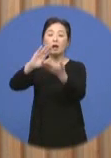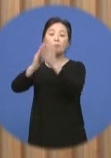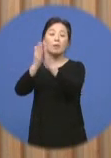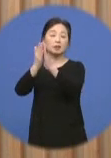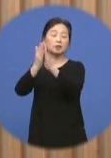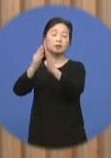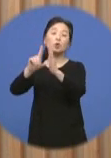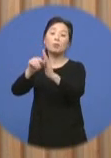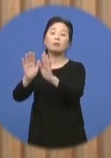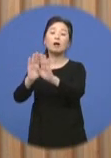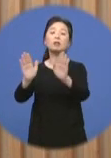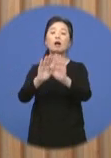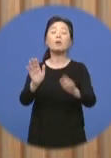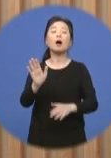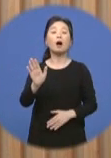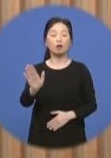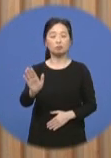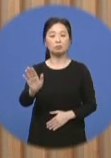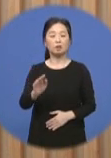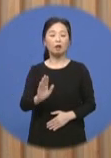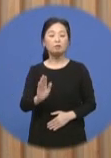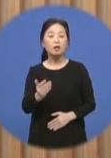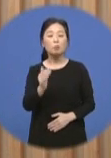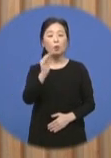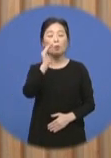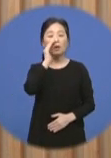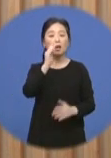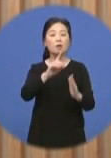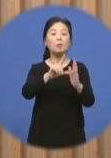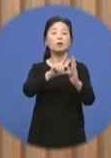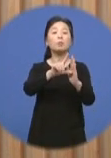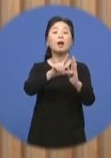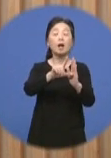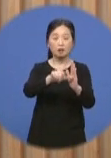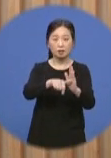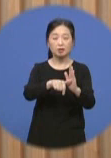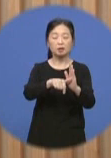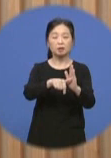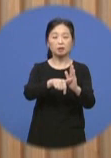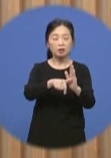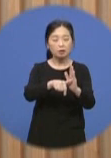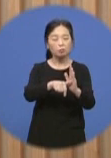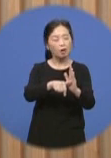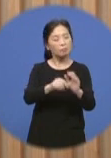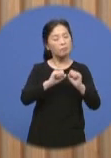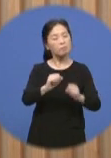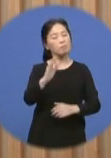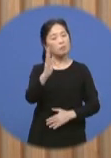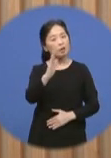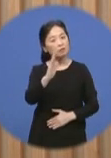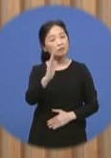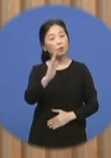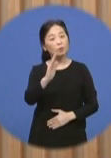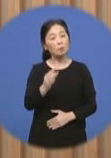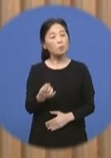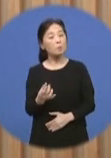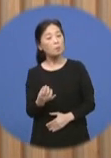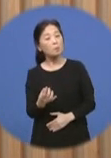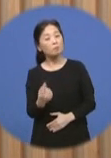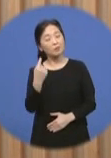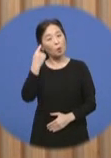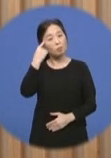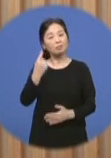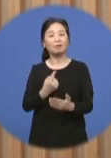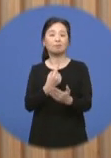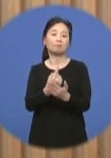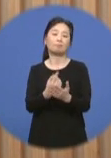和歌山であんまりそういうことがあるっていう話が、そもそも僕は和歌山出身なんですけど、そういうのがあまりなくて、で面白そうだなっていうのが一つと、